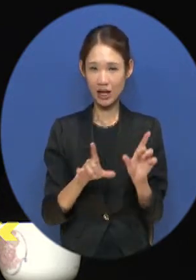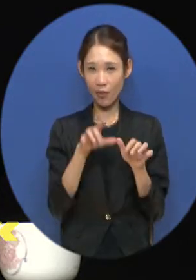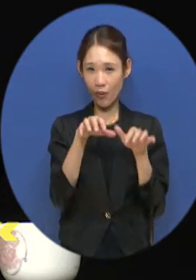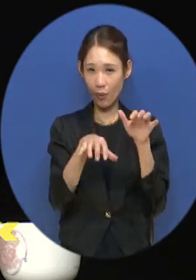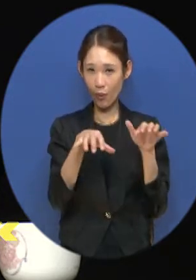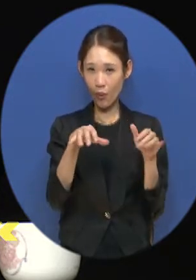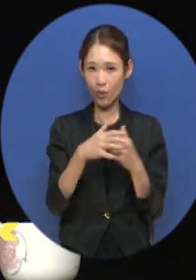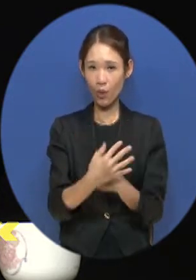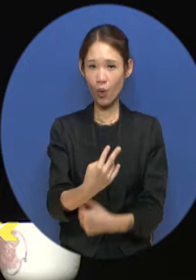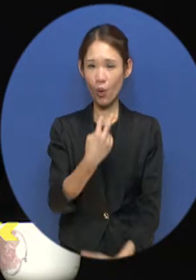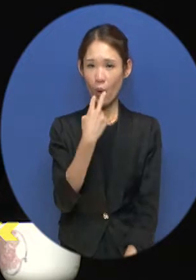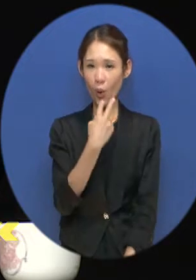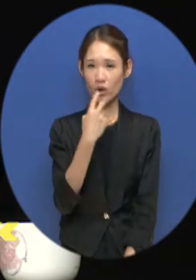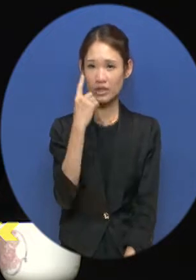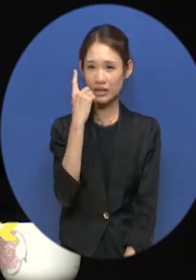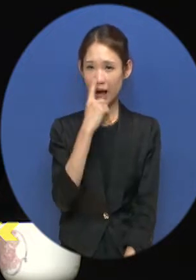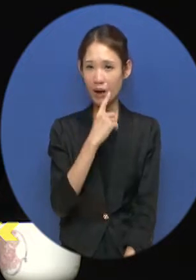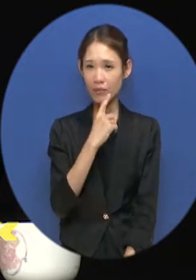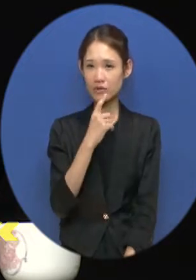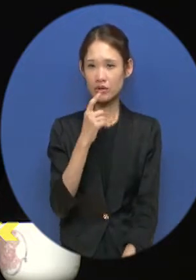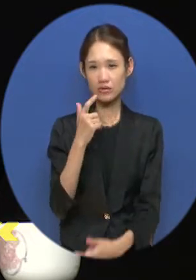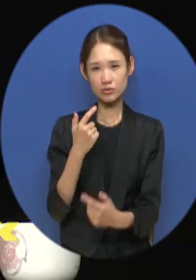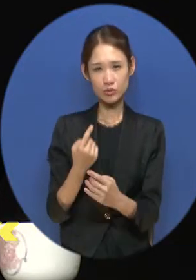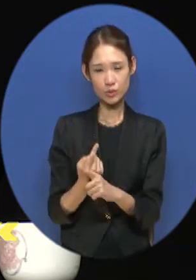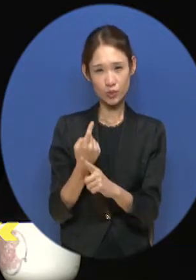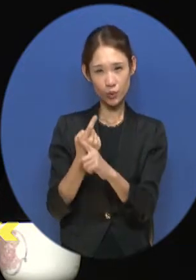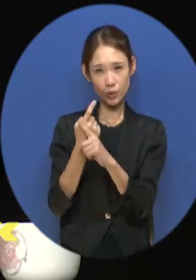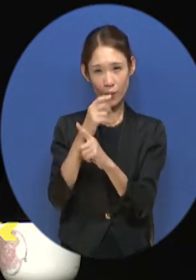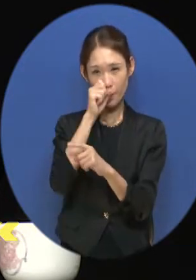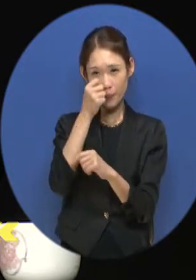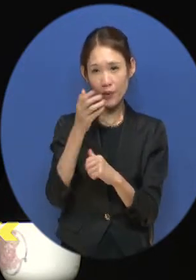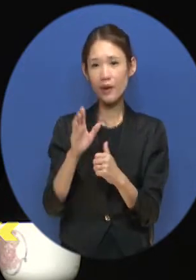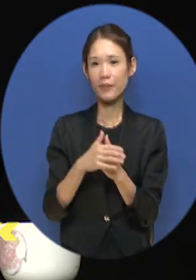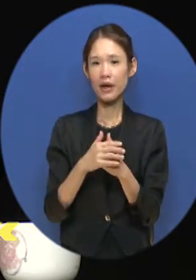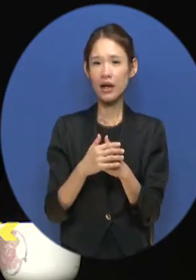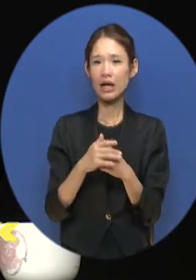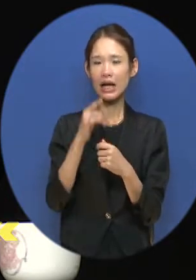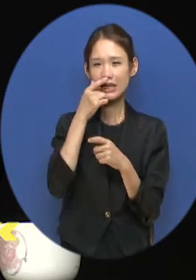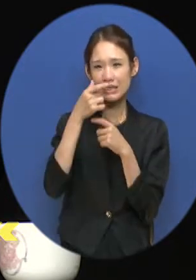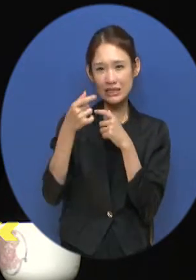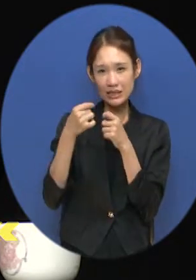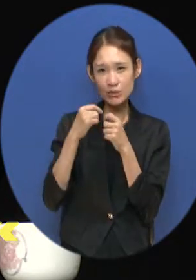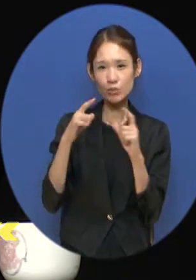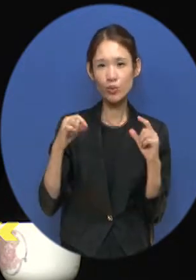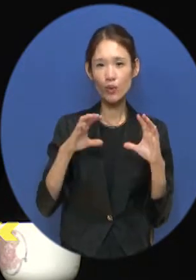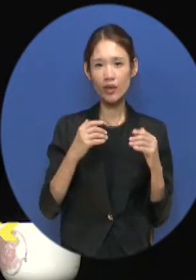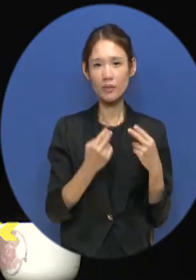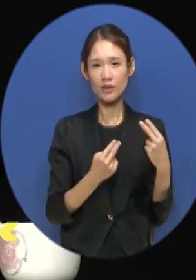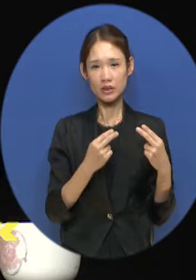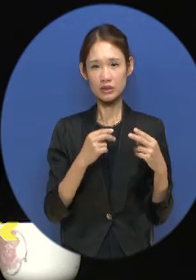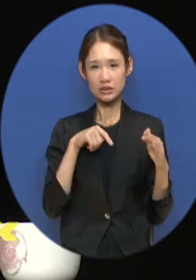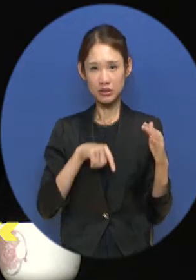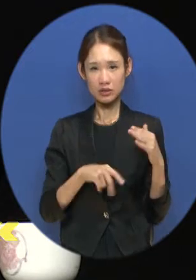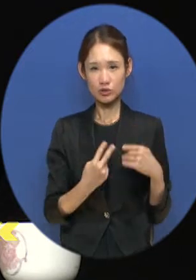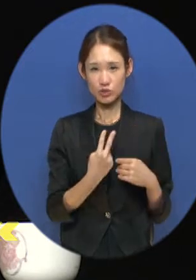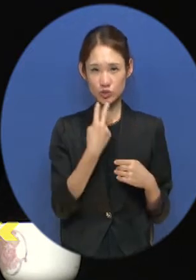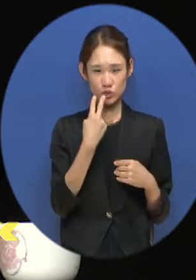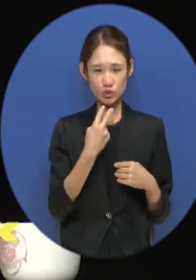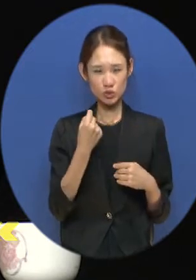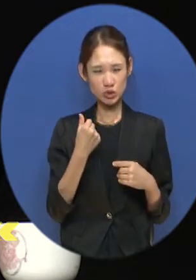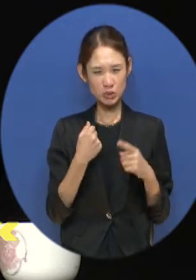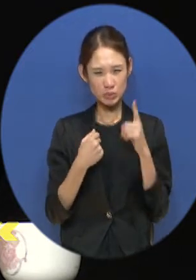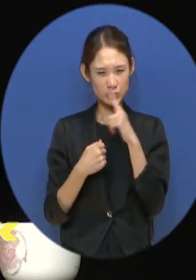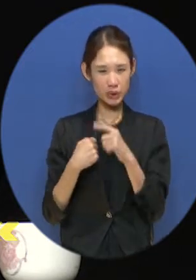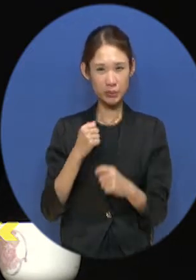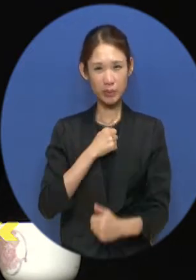공간의 공기질이 많이 개선되었지만 가까운 일본에 비해 지하 생활 공간에서 숨 쉬는 공기가 조금